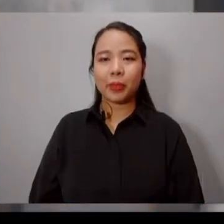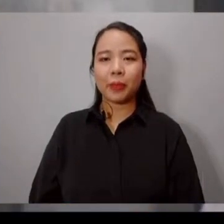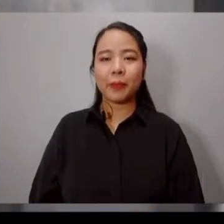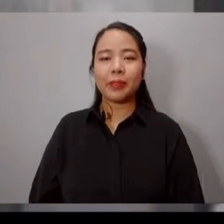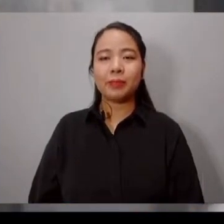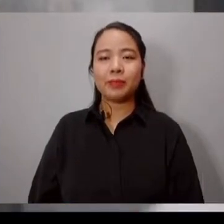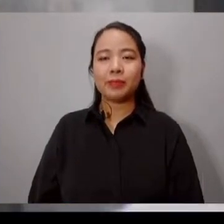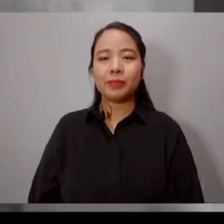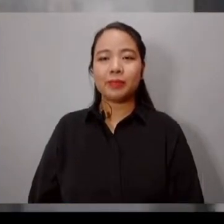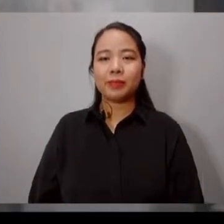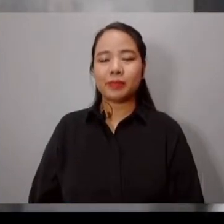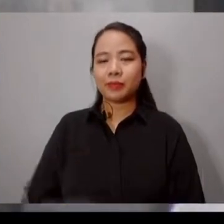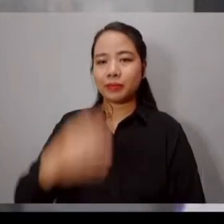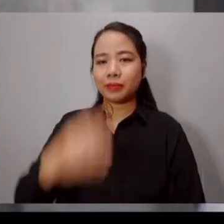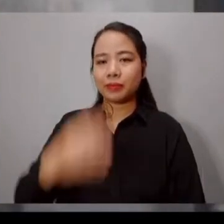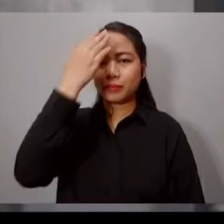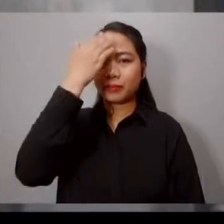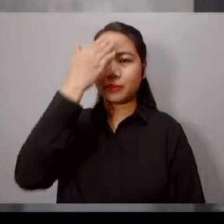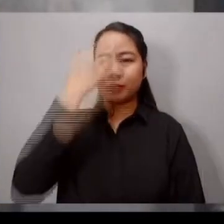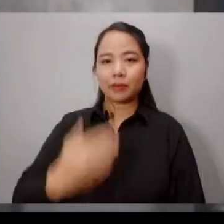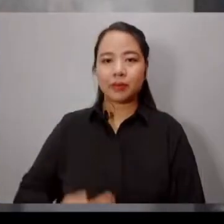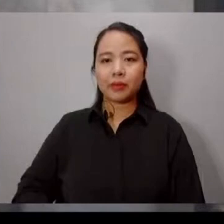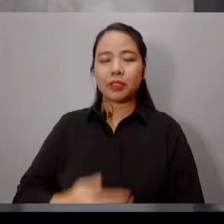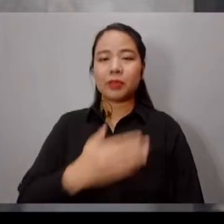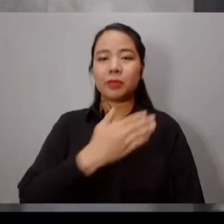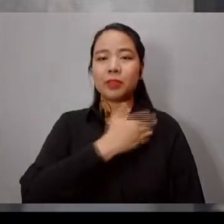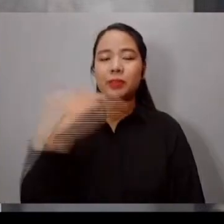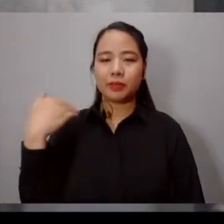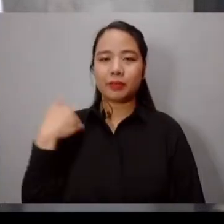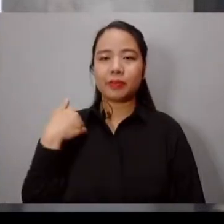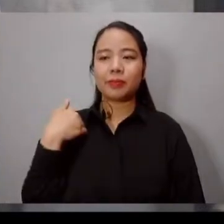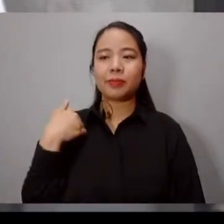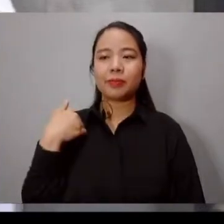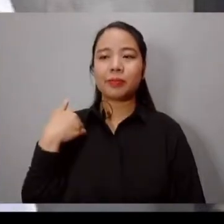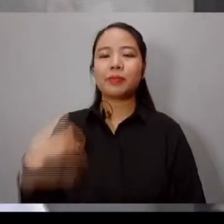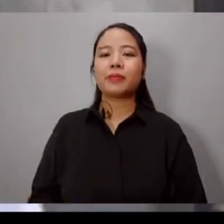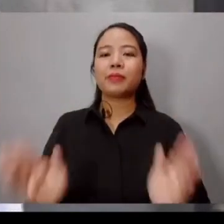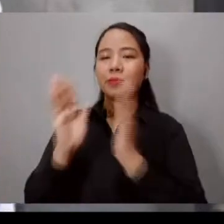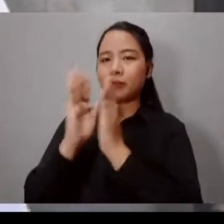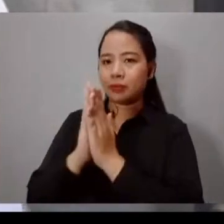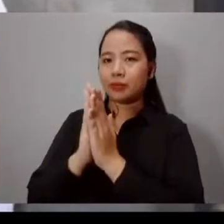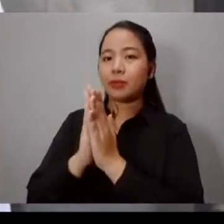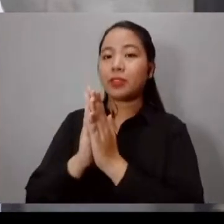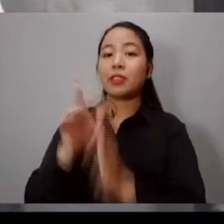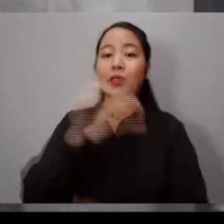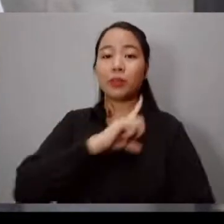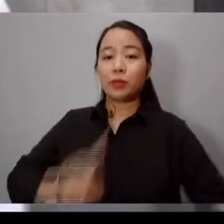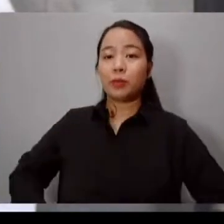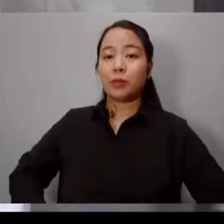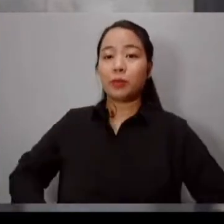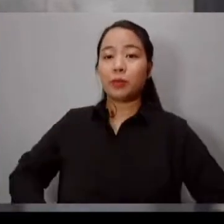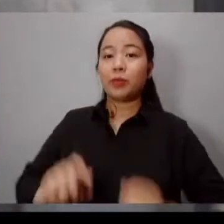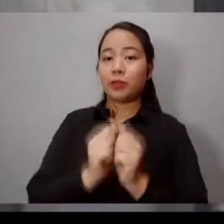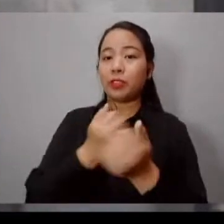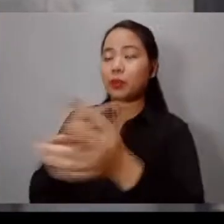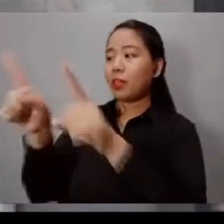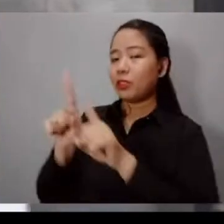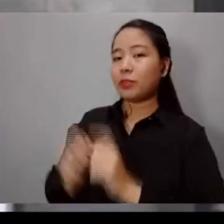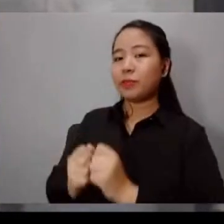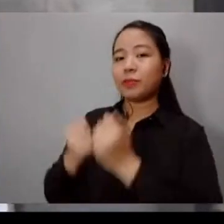tanan. Sa ngalan ng Ama, at ng Anak, at ng Espiritu Santo. Amen. Sumayin niyo ang Panginoon. At sumayin rin.